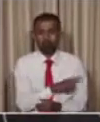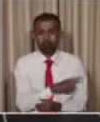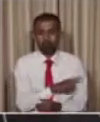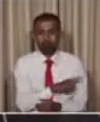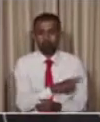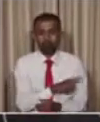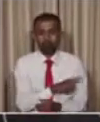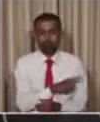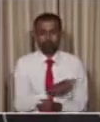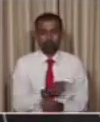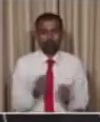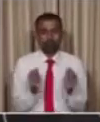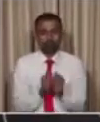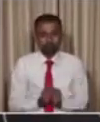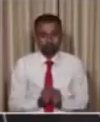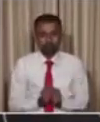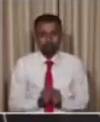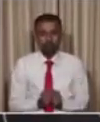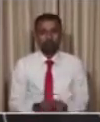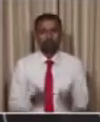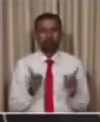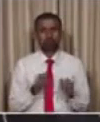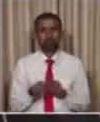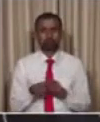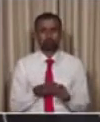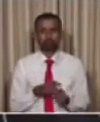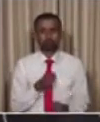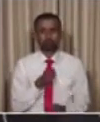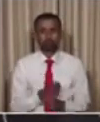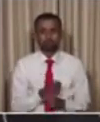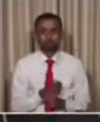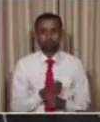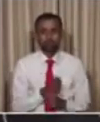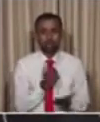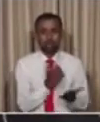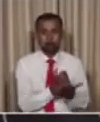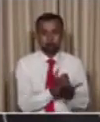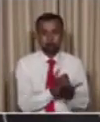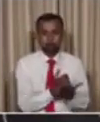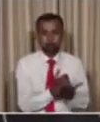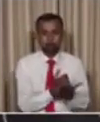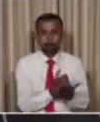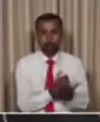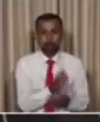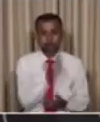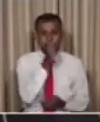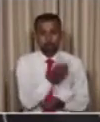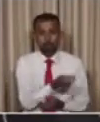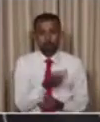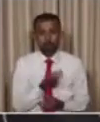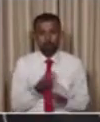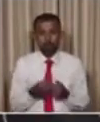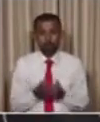මේ ක්‍රියාවලියේ සෙල්ලමක් කරගෙන තියෙනවා. මේ රාජ්‍ය බැංකු, විශේෂයෙන්ම රාජ්‍ය බැංකු කොල්ල කමින්